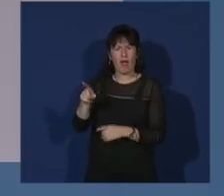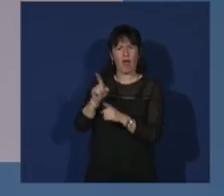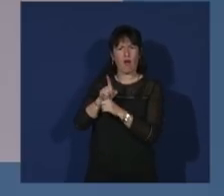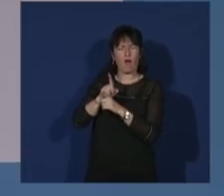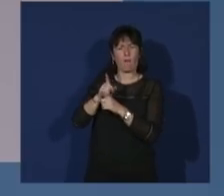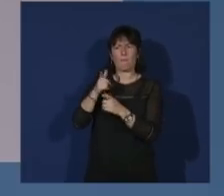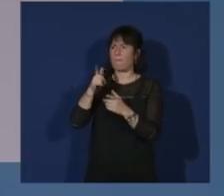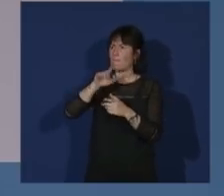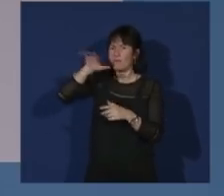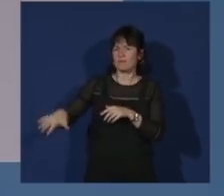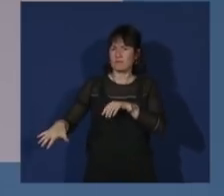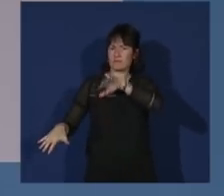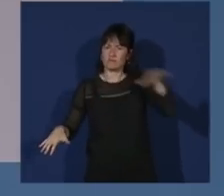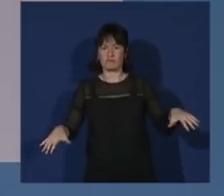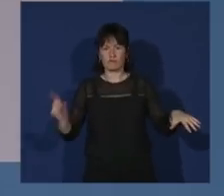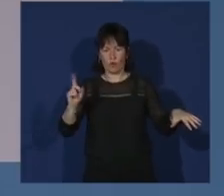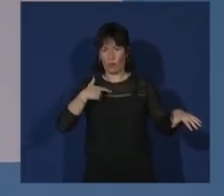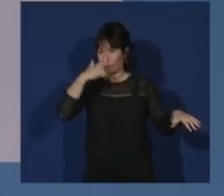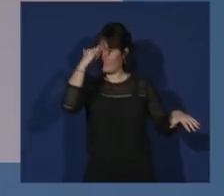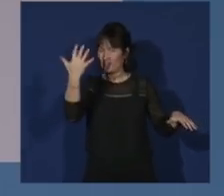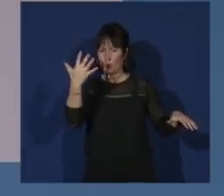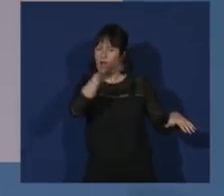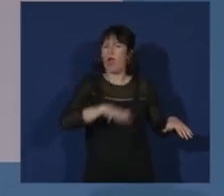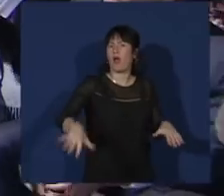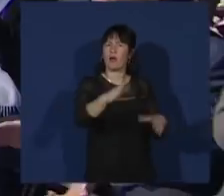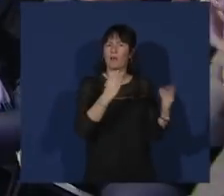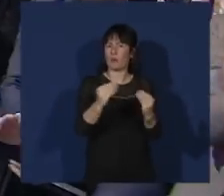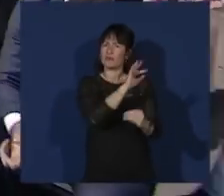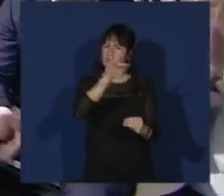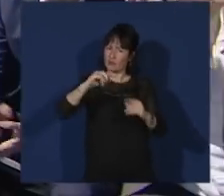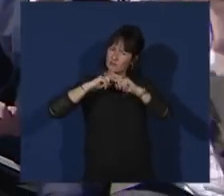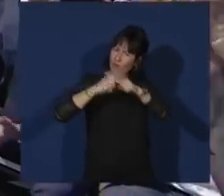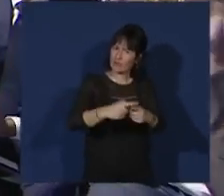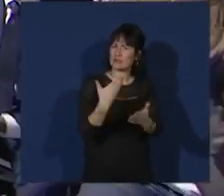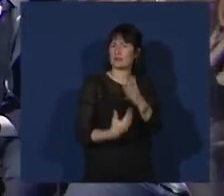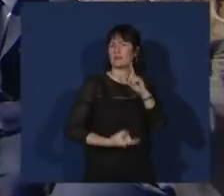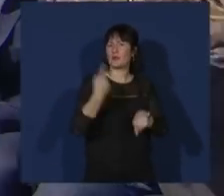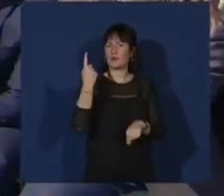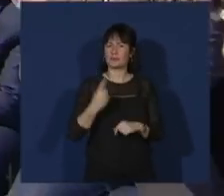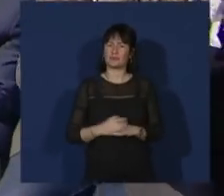adversaire politique que de convaincre les Français, parce que c'est là l'essentiel.